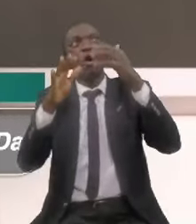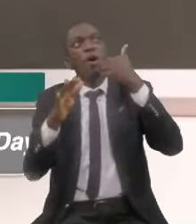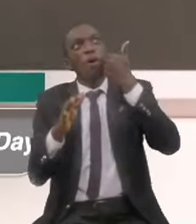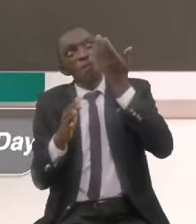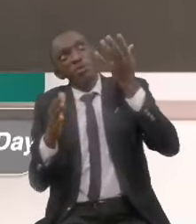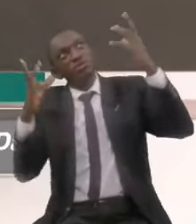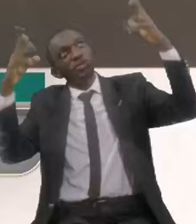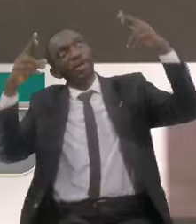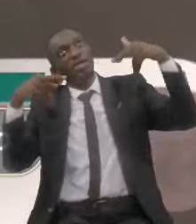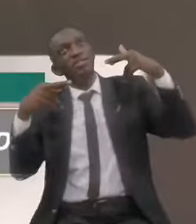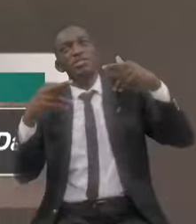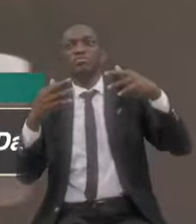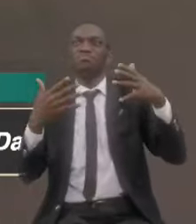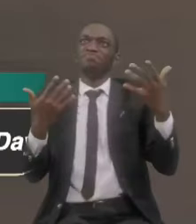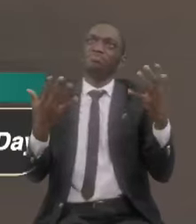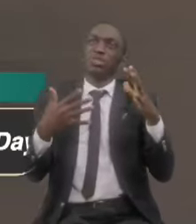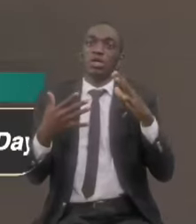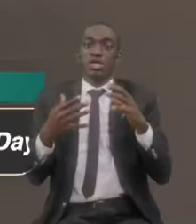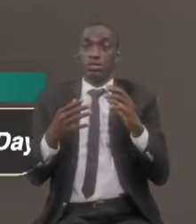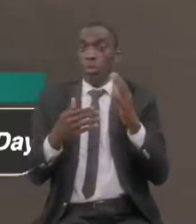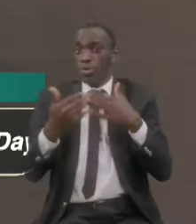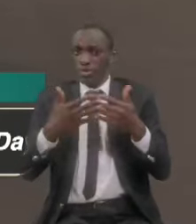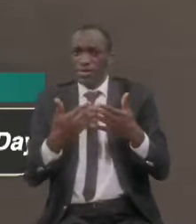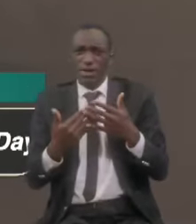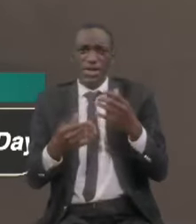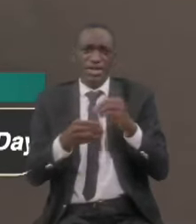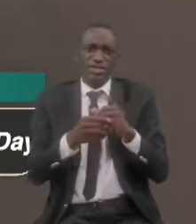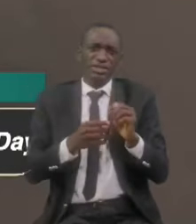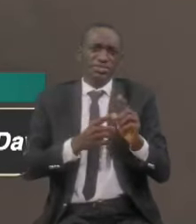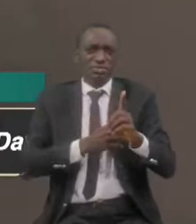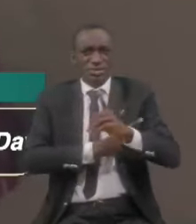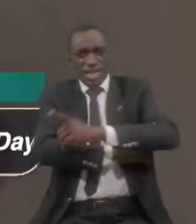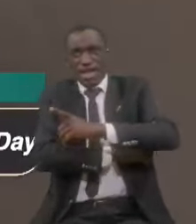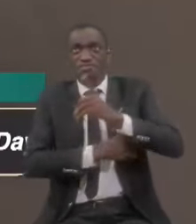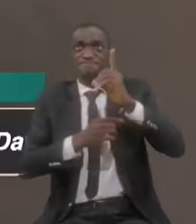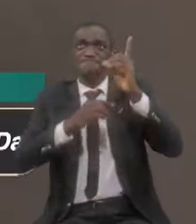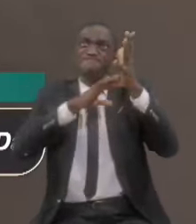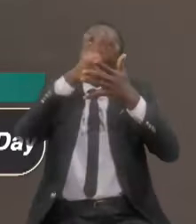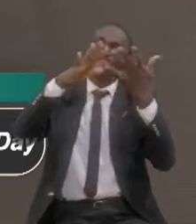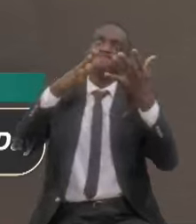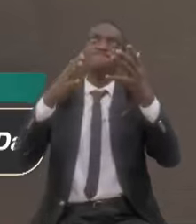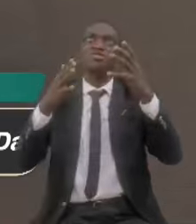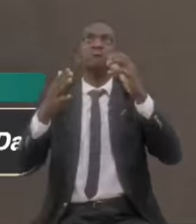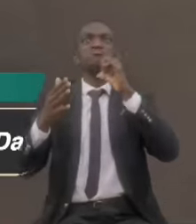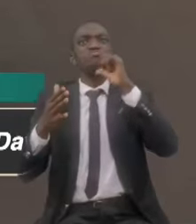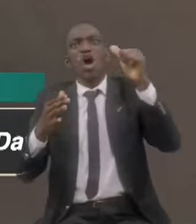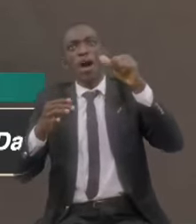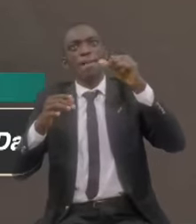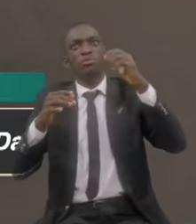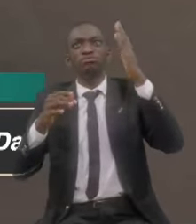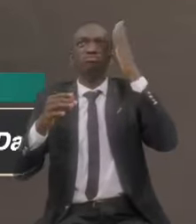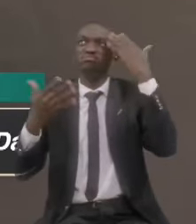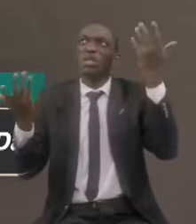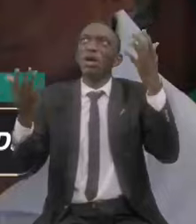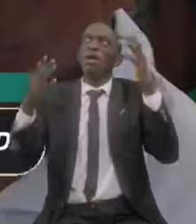mais les jours nuageux et ces jours nuageux et ses jours imprévisibles.